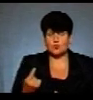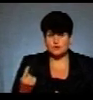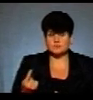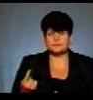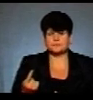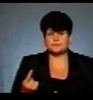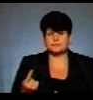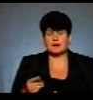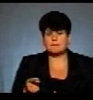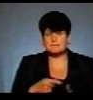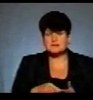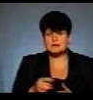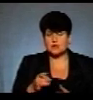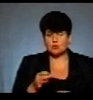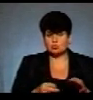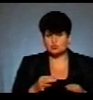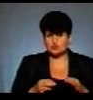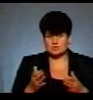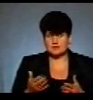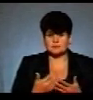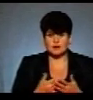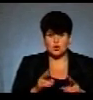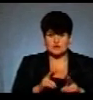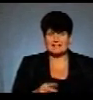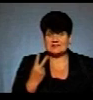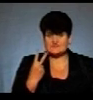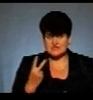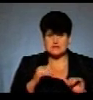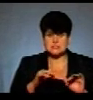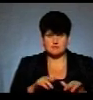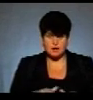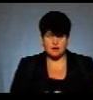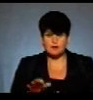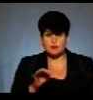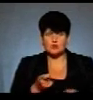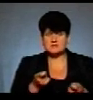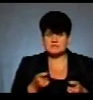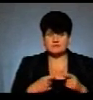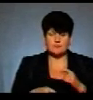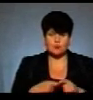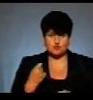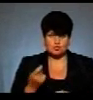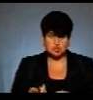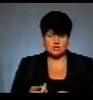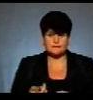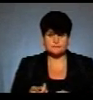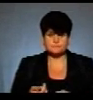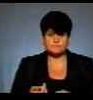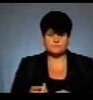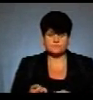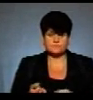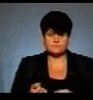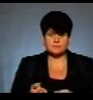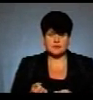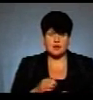в Тернопільському міськрайонному суді, от, наприклад, розглядалося дві справи про адміністративне правопорушення